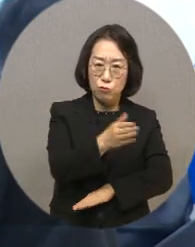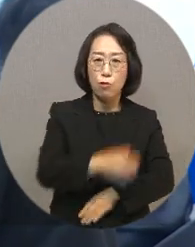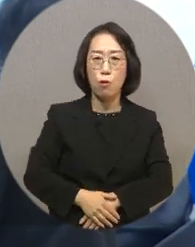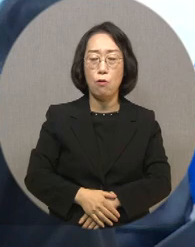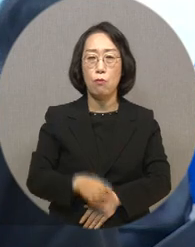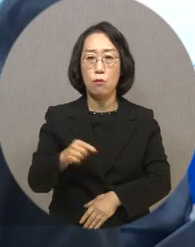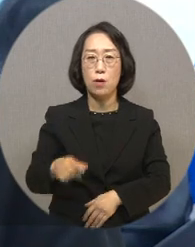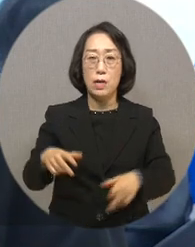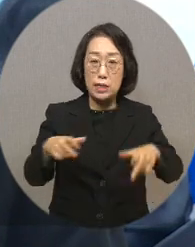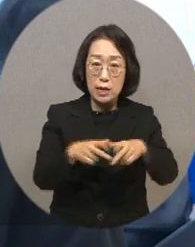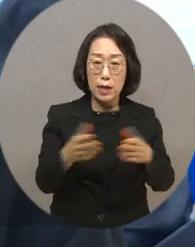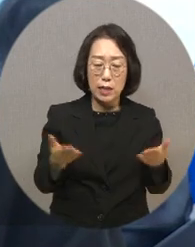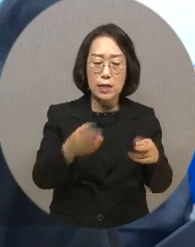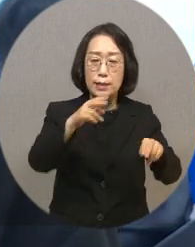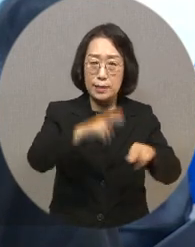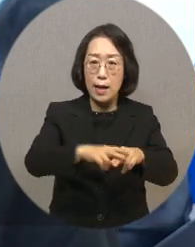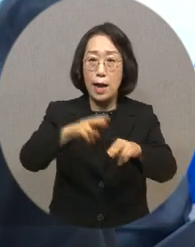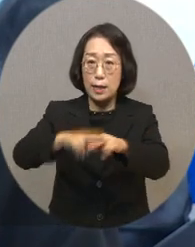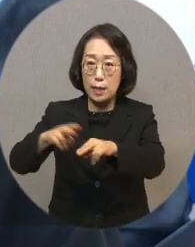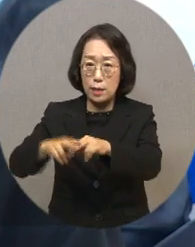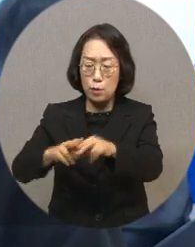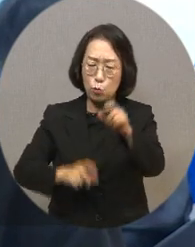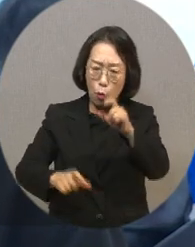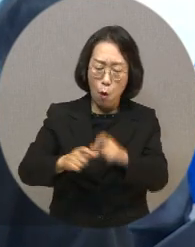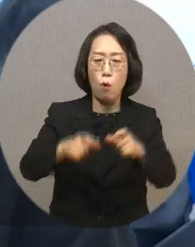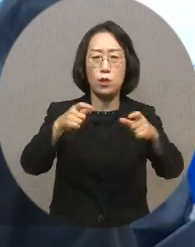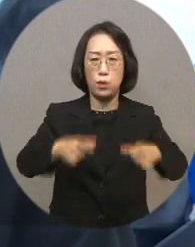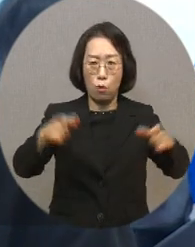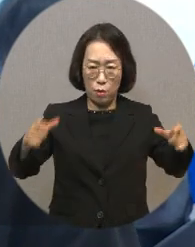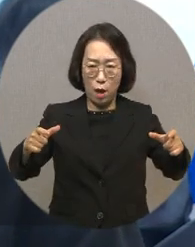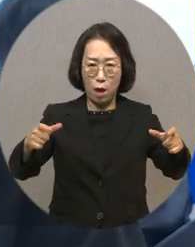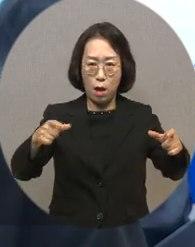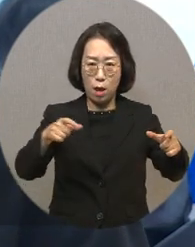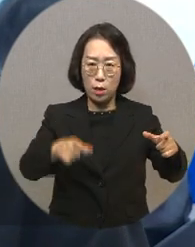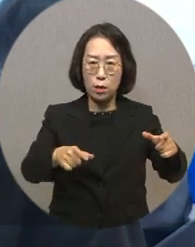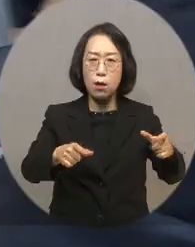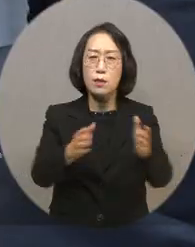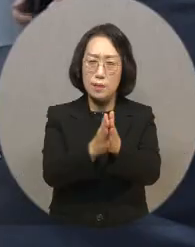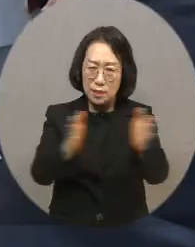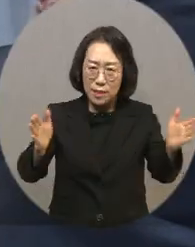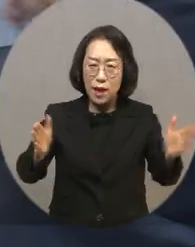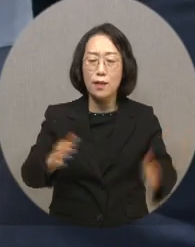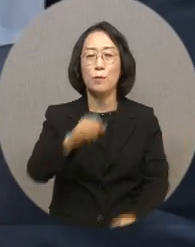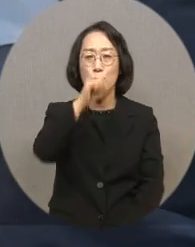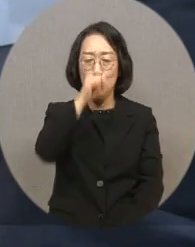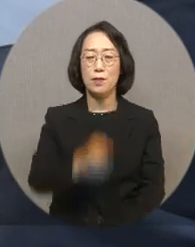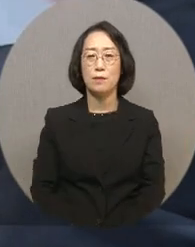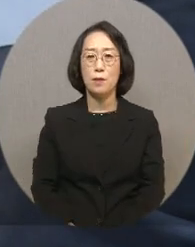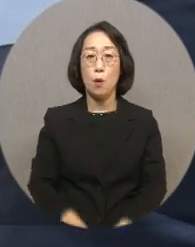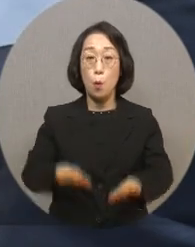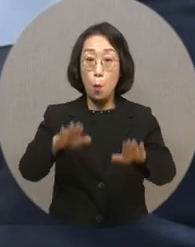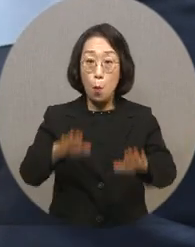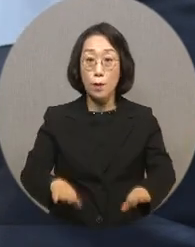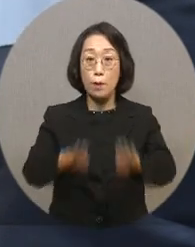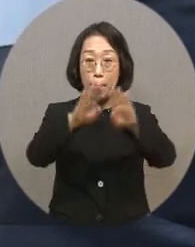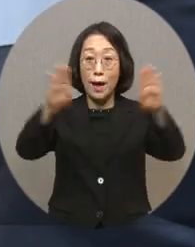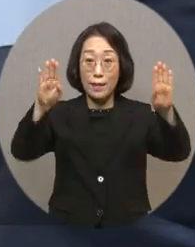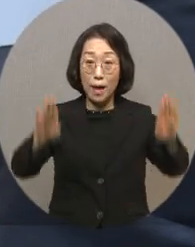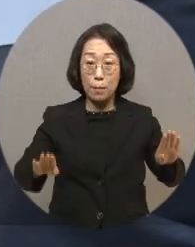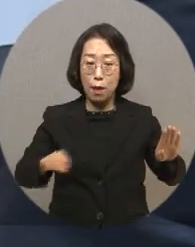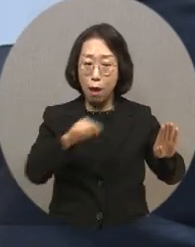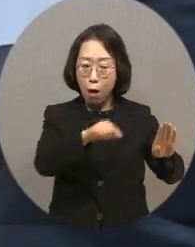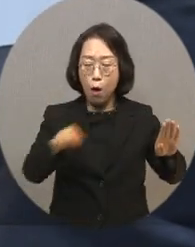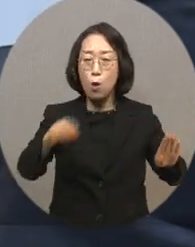다양한 장애인 일자리가 생산되고 또 만들어진 데 추석이 되었으면 합니다. 네, 오늘 박람회 내용도 정말